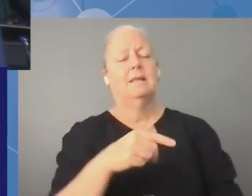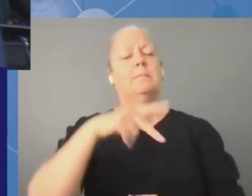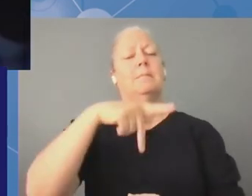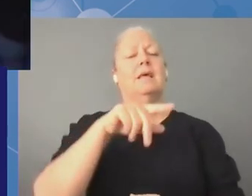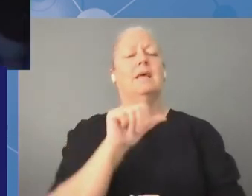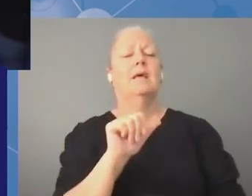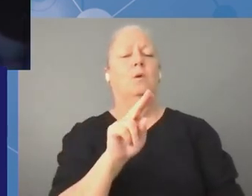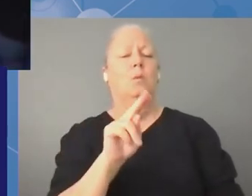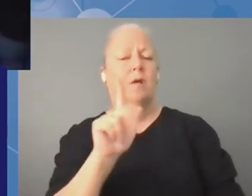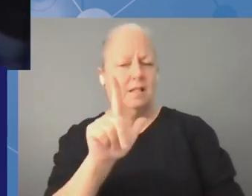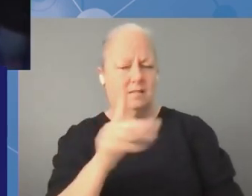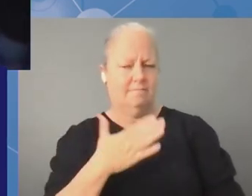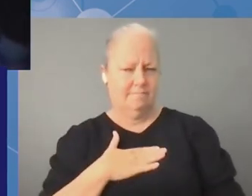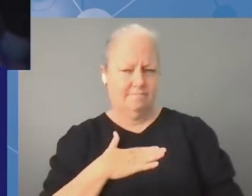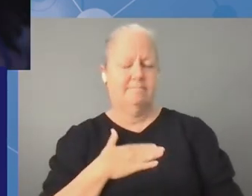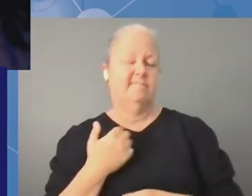الأمن في